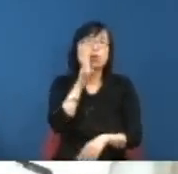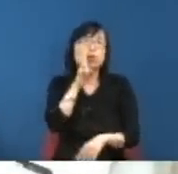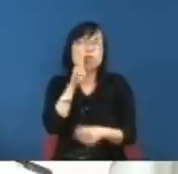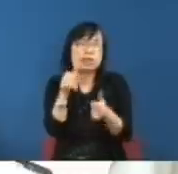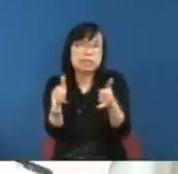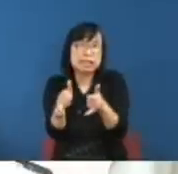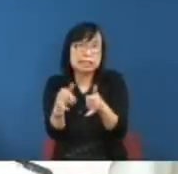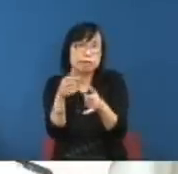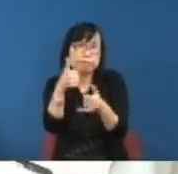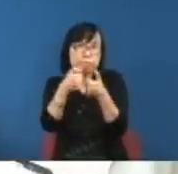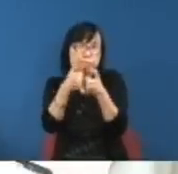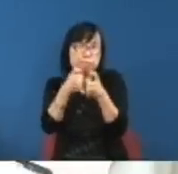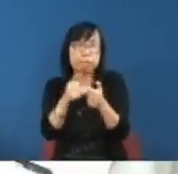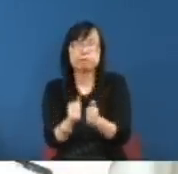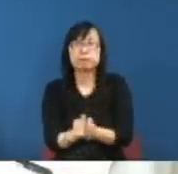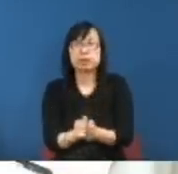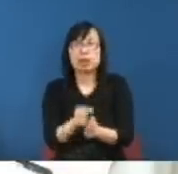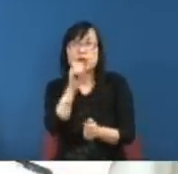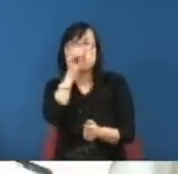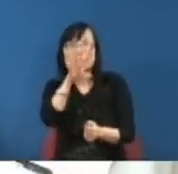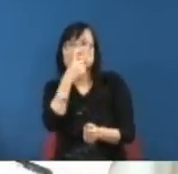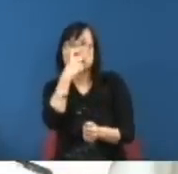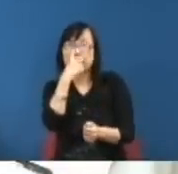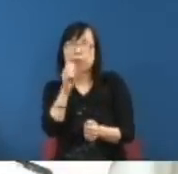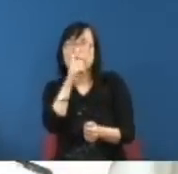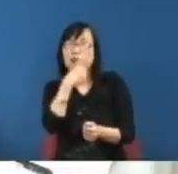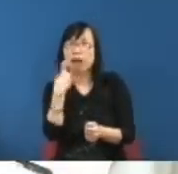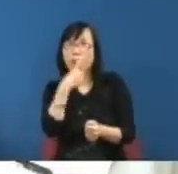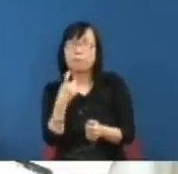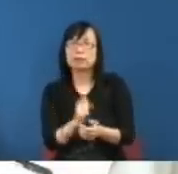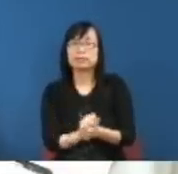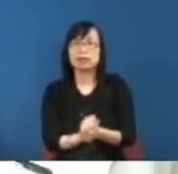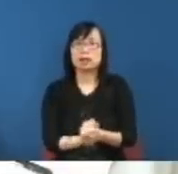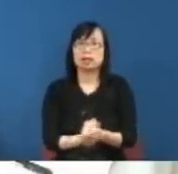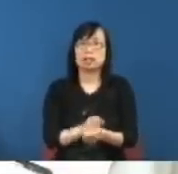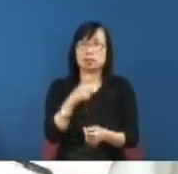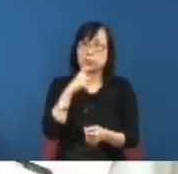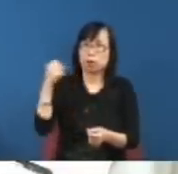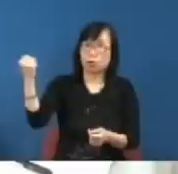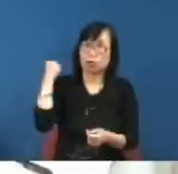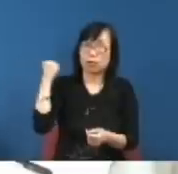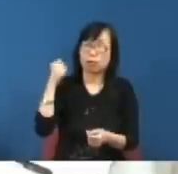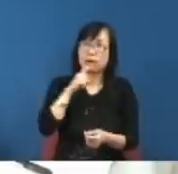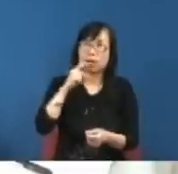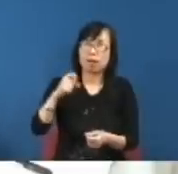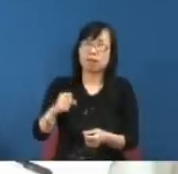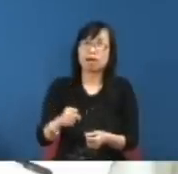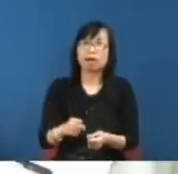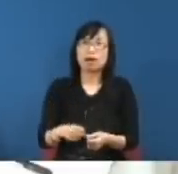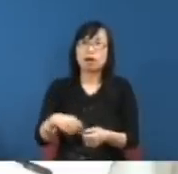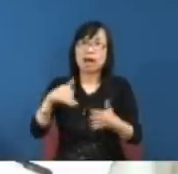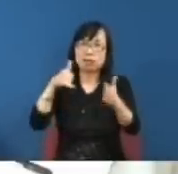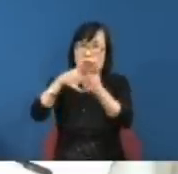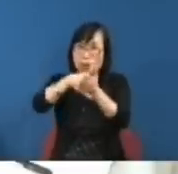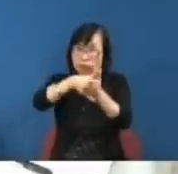啊！即係因為大家都係講英語嘅，亦都大家意識形態相近，就係話要用強而有力嘅方法係阻